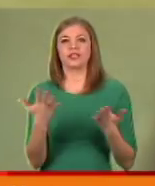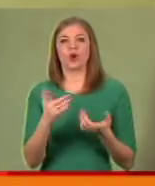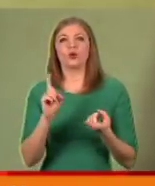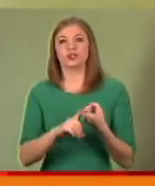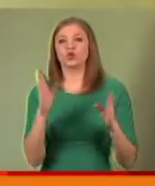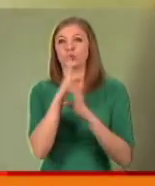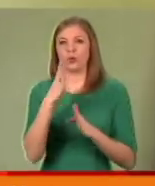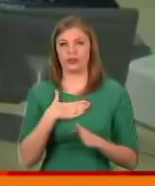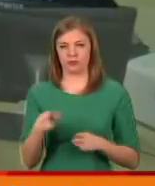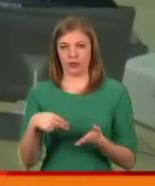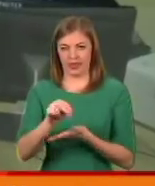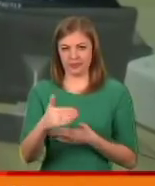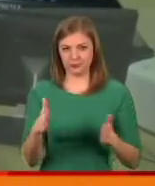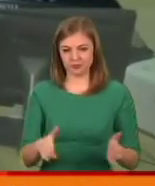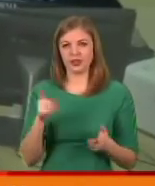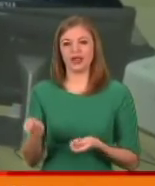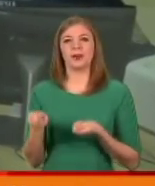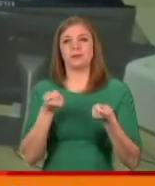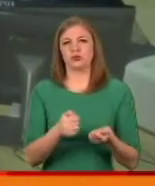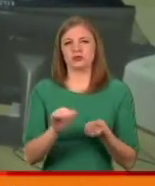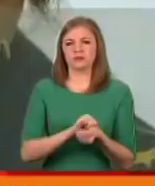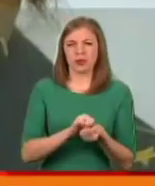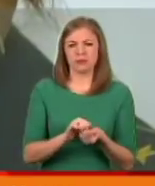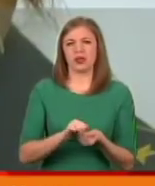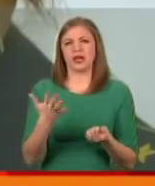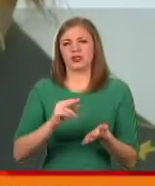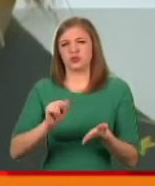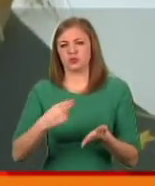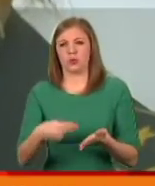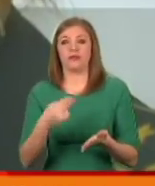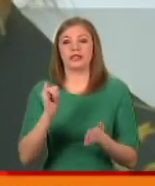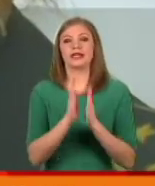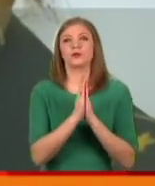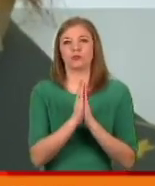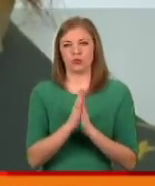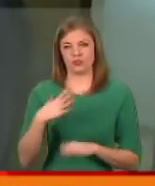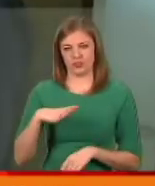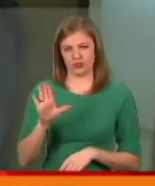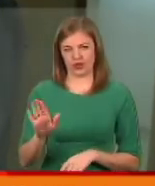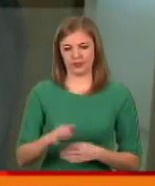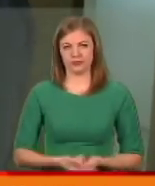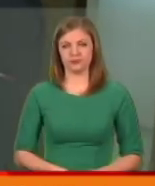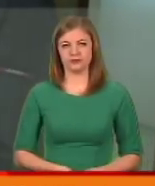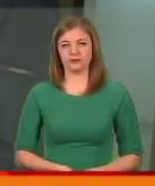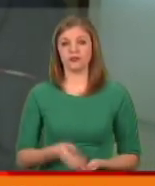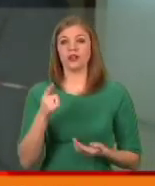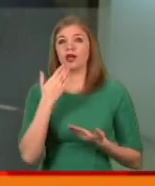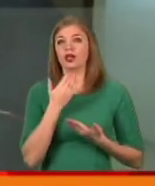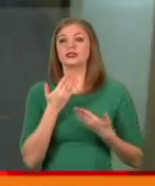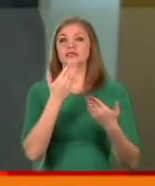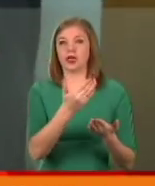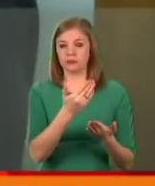залежить доля моєї кавоварки. Їй приносять якісь папери про нас, якісь довідки і просять зачекати. Запит